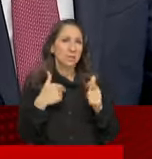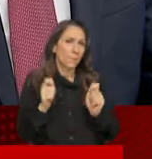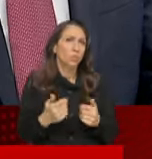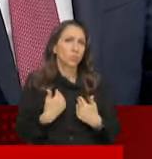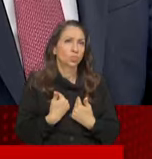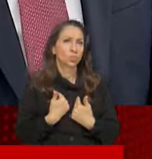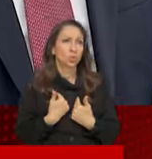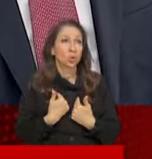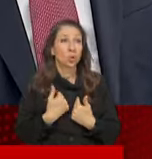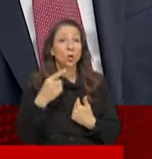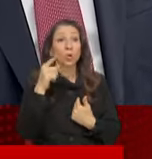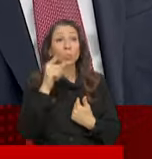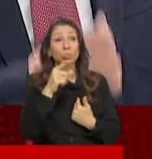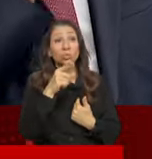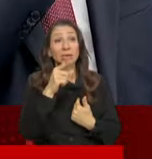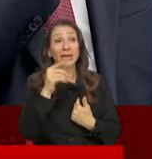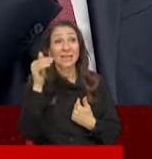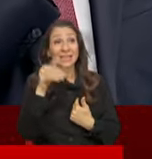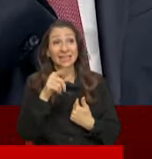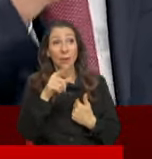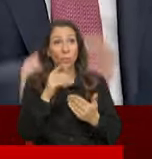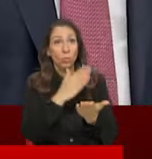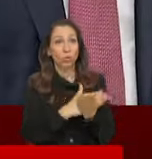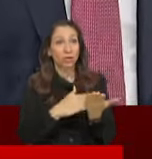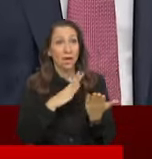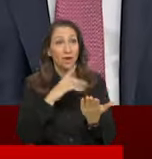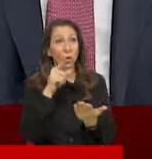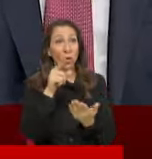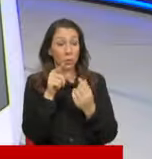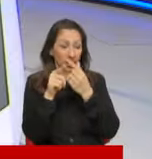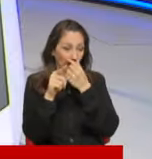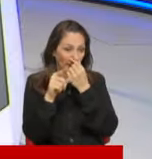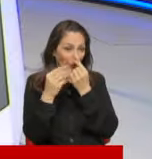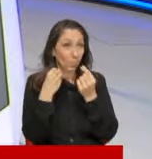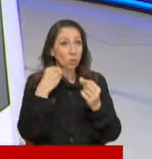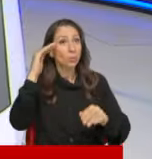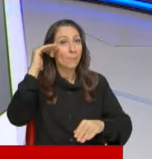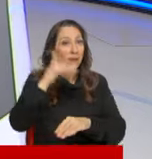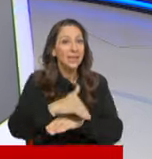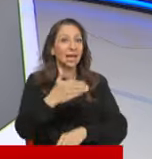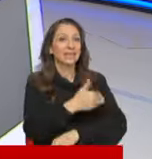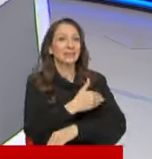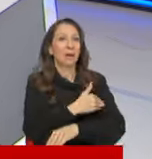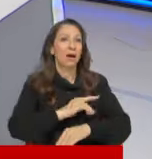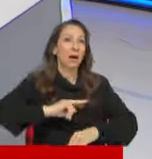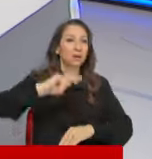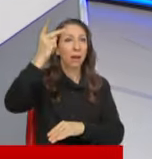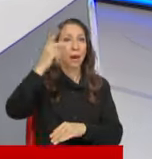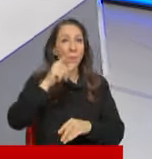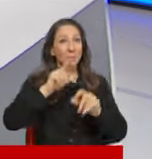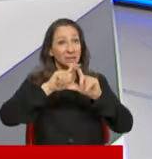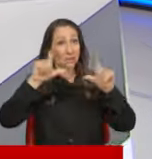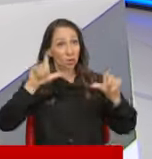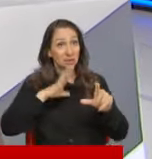yapıyoruz burada getirdiğiniz işte broşürler var Orada da e borç batağından hizmet atağına böyle bir